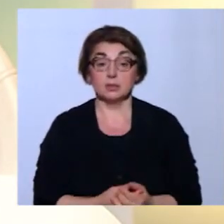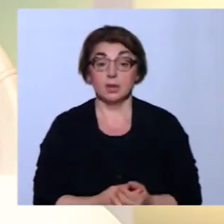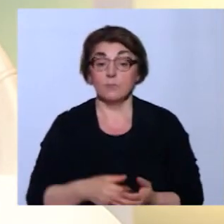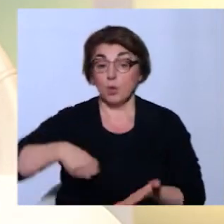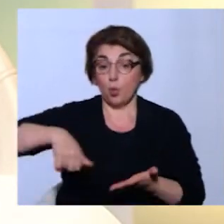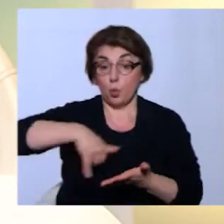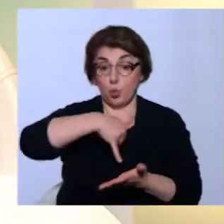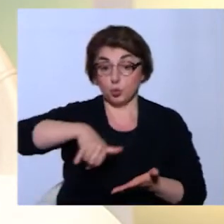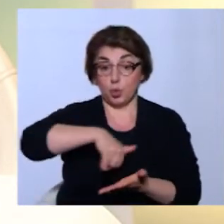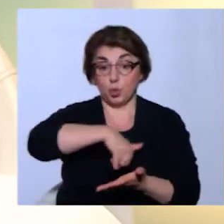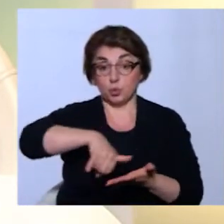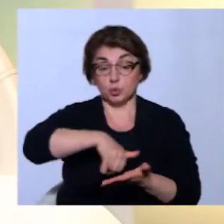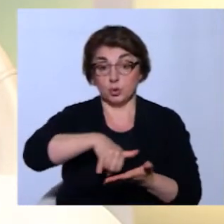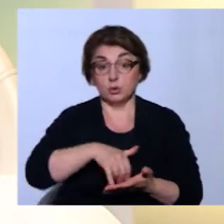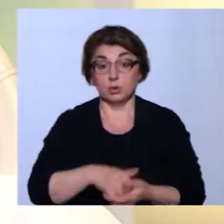უთო ავიღოთ. უთო